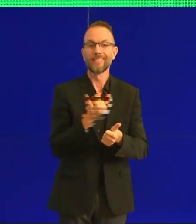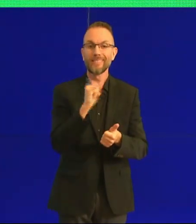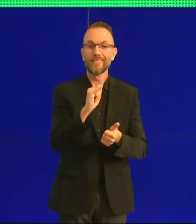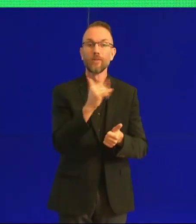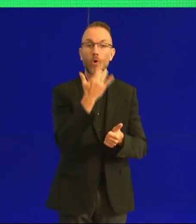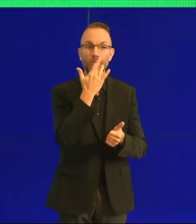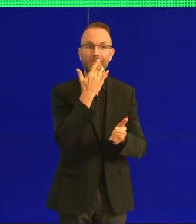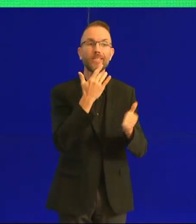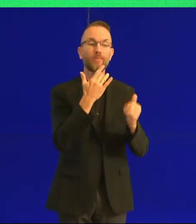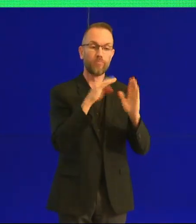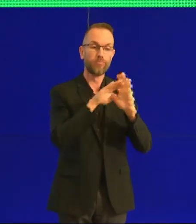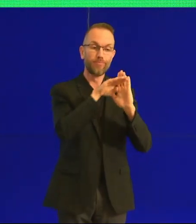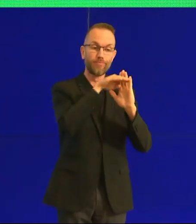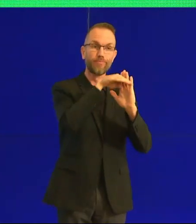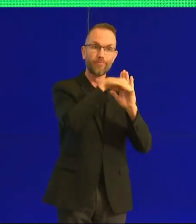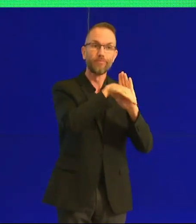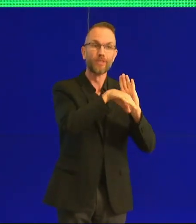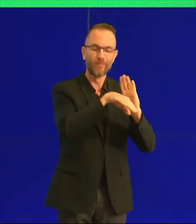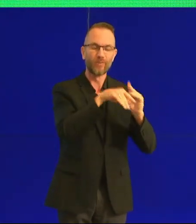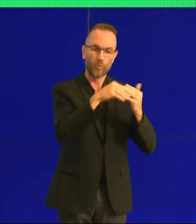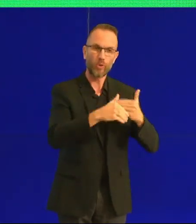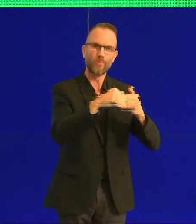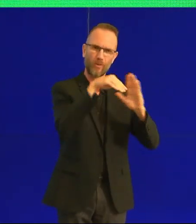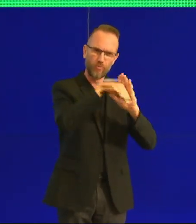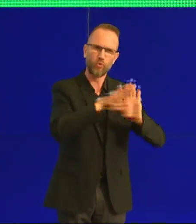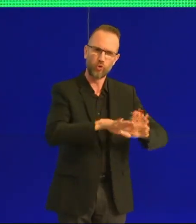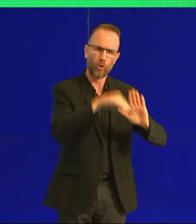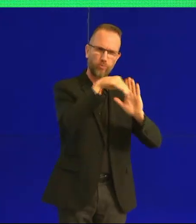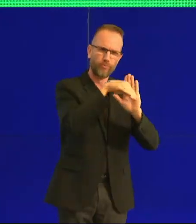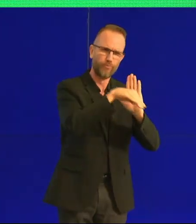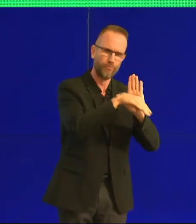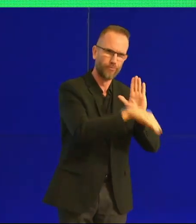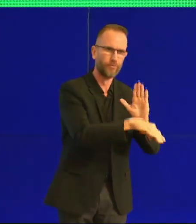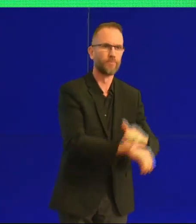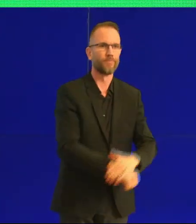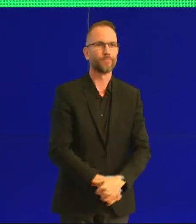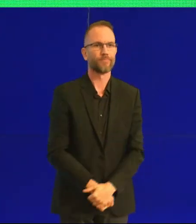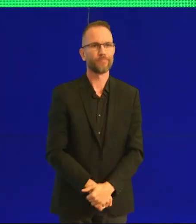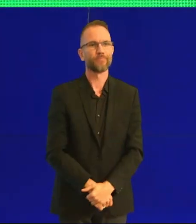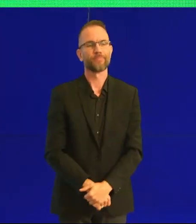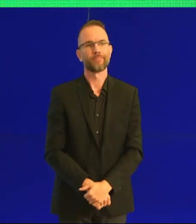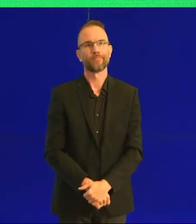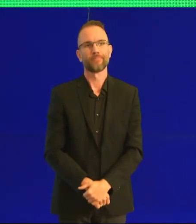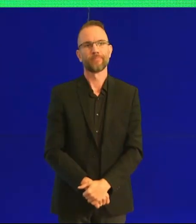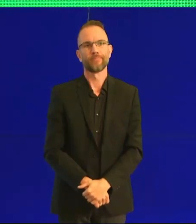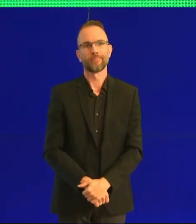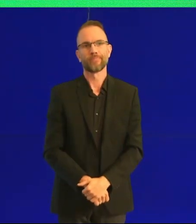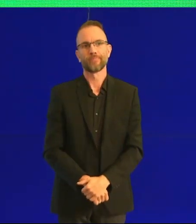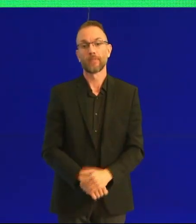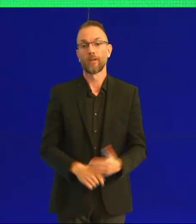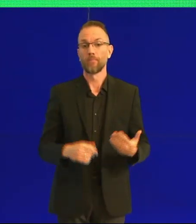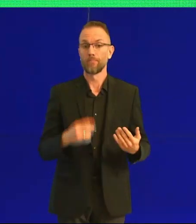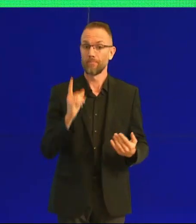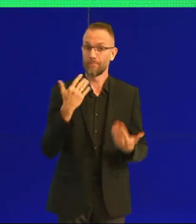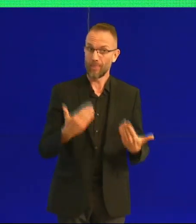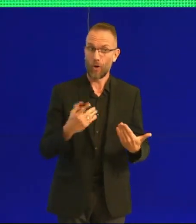engageons-nous donc maintenant pour profiter peut-être bientôt au mieux à nouveau de ces choses qui nous tiennent tous à